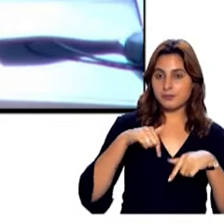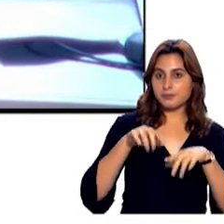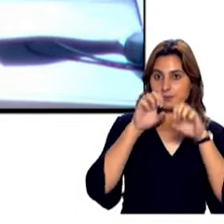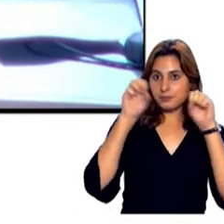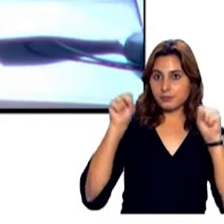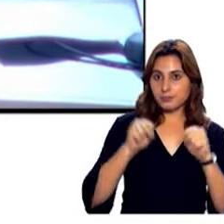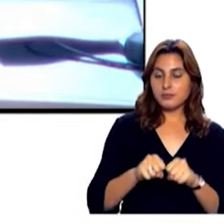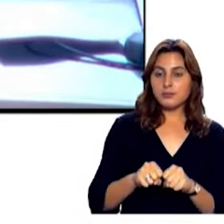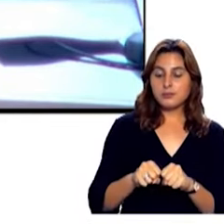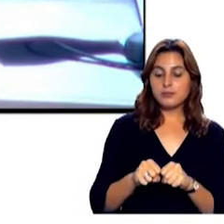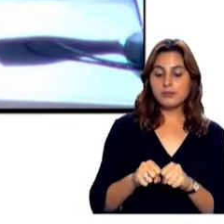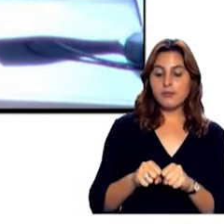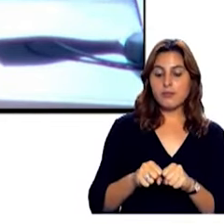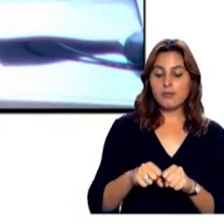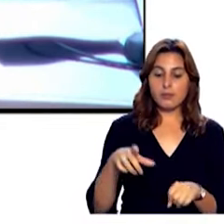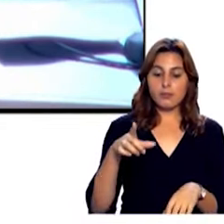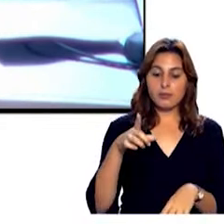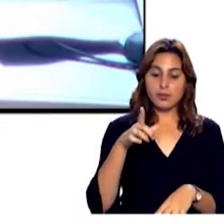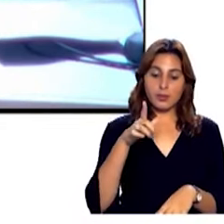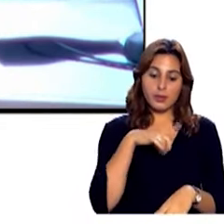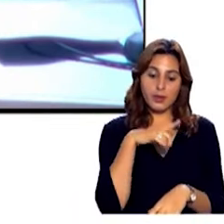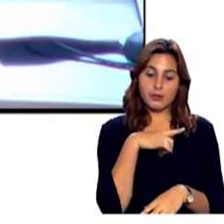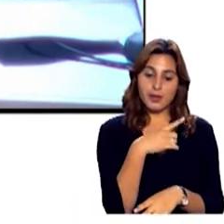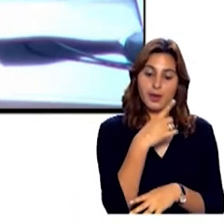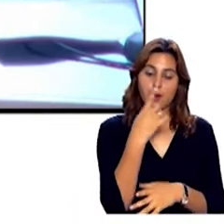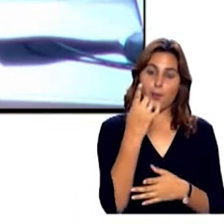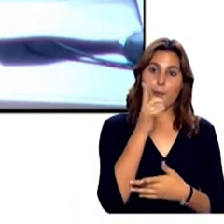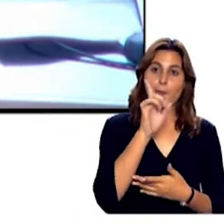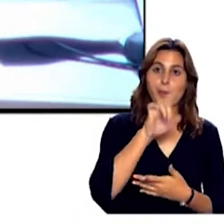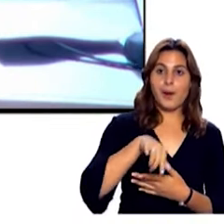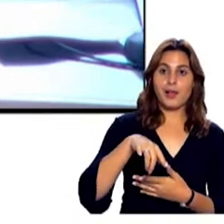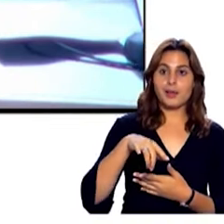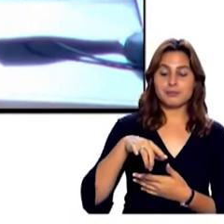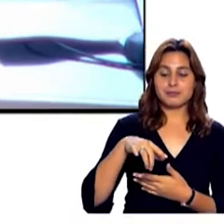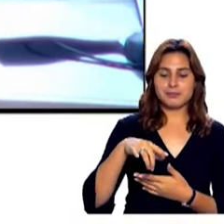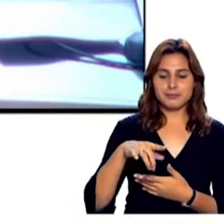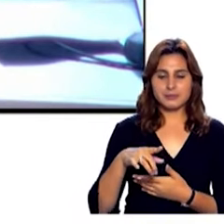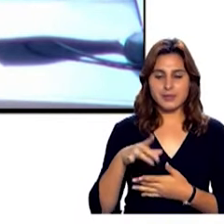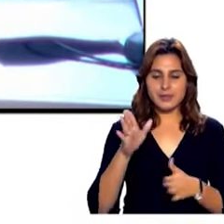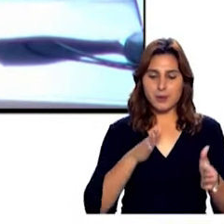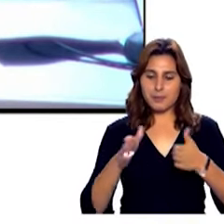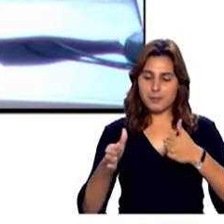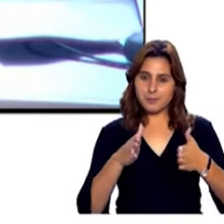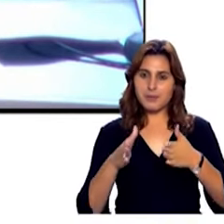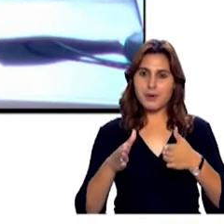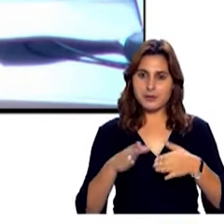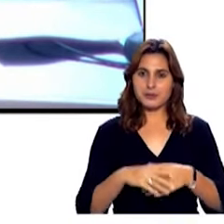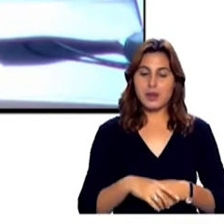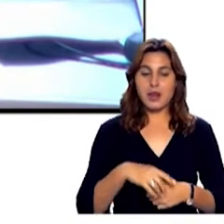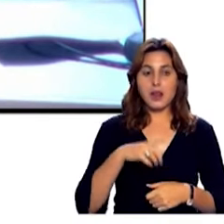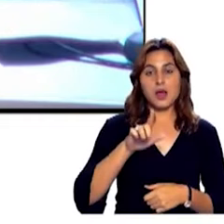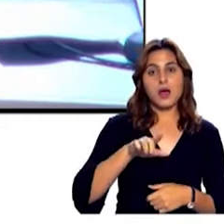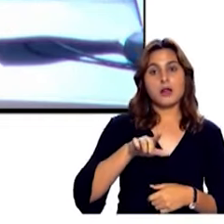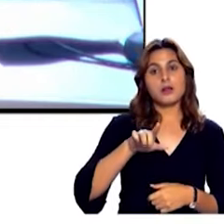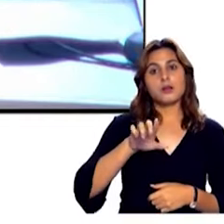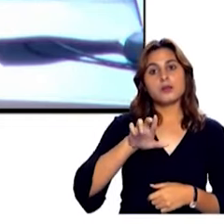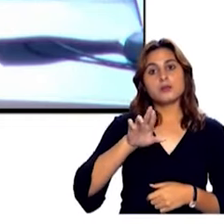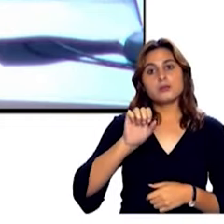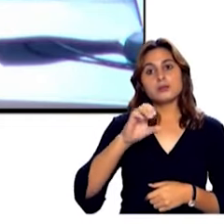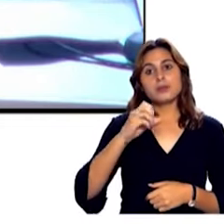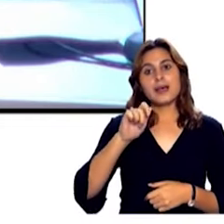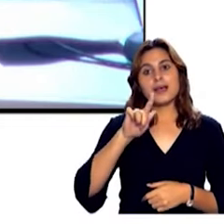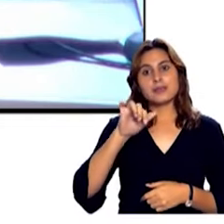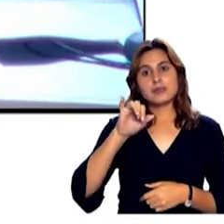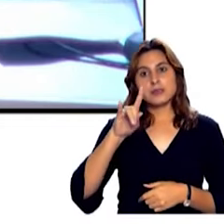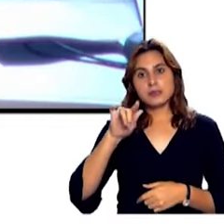contraignant Il Y A une TRS Belle phrase de lo cadier qui DIT que les Avis s'imposent par autorité de